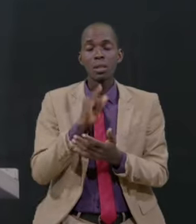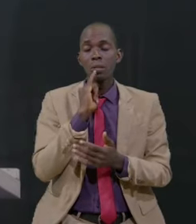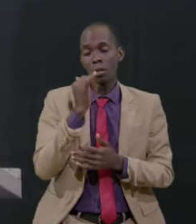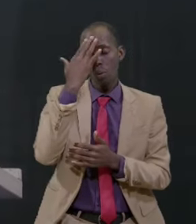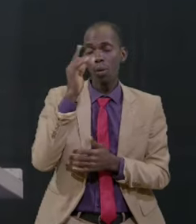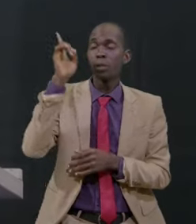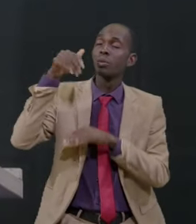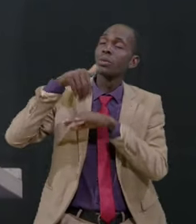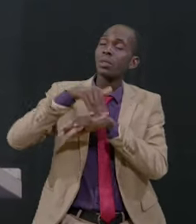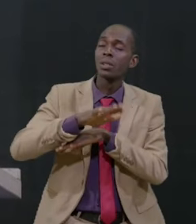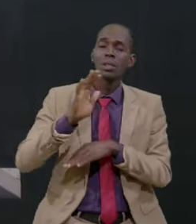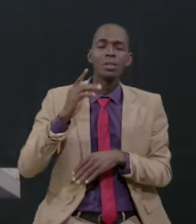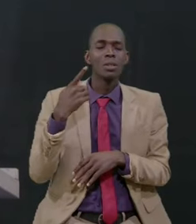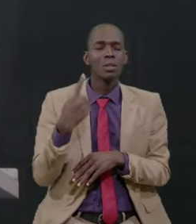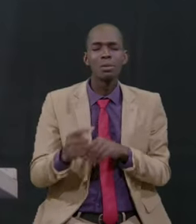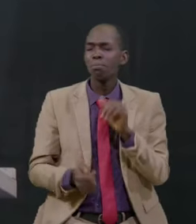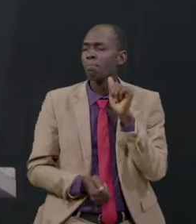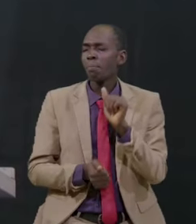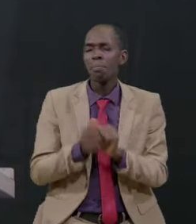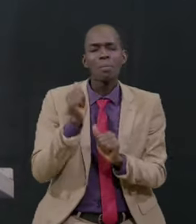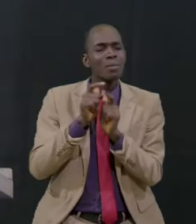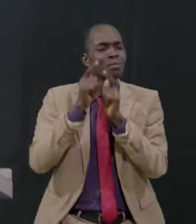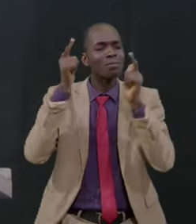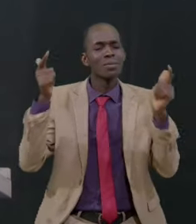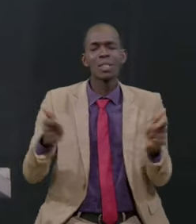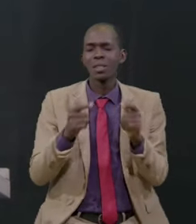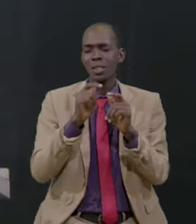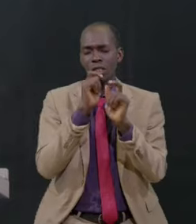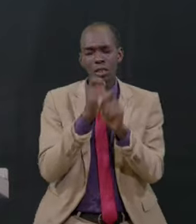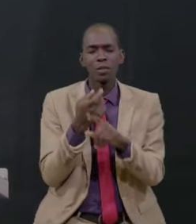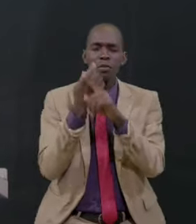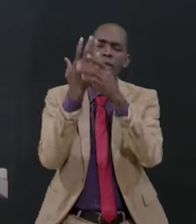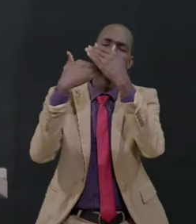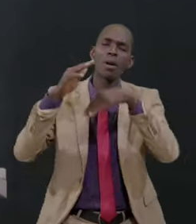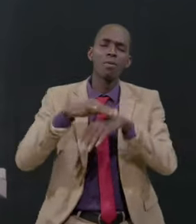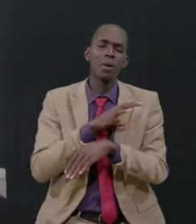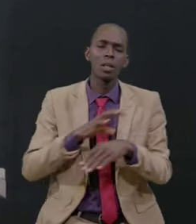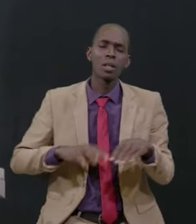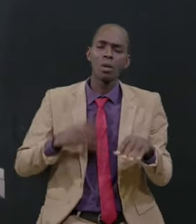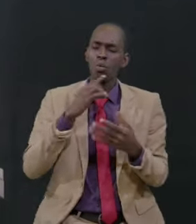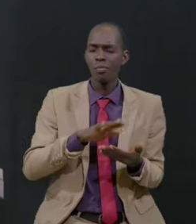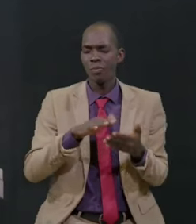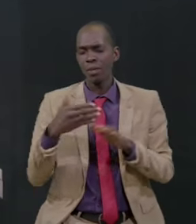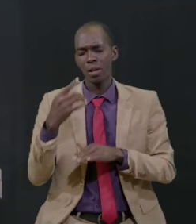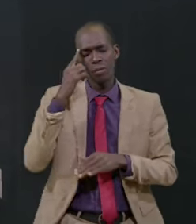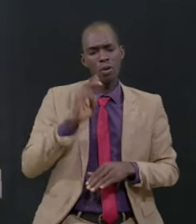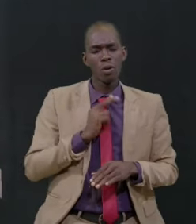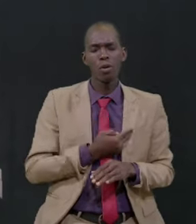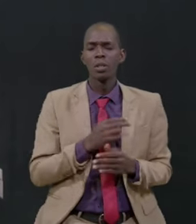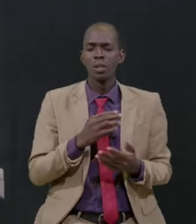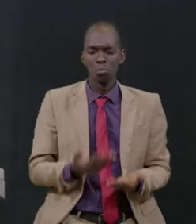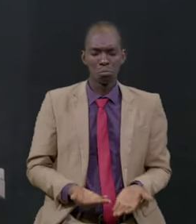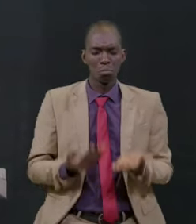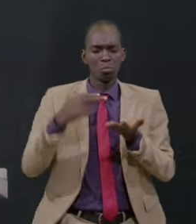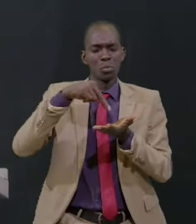plus grand don que tu as au ciel. Il est mort pour nous. Il est ressuscité pour nous. Il intercède pour nous. Et il